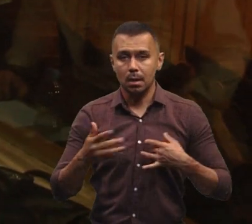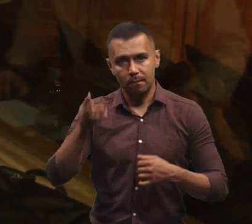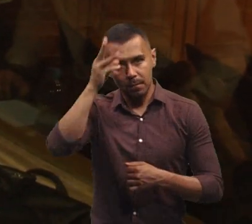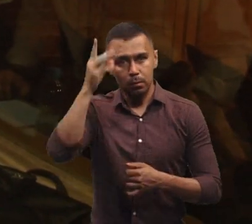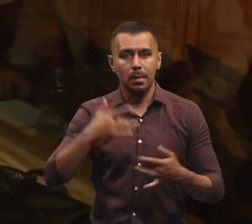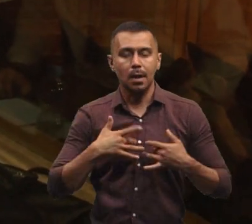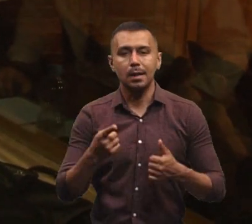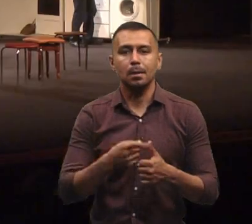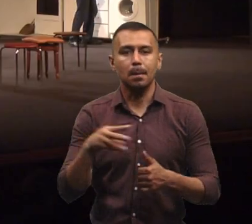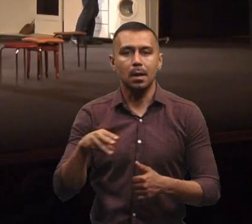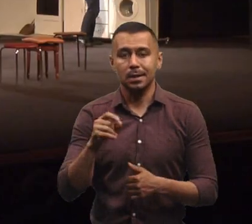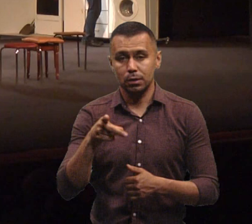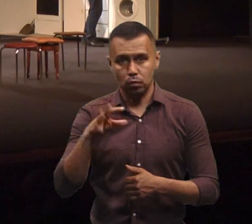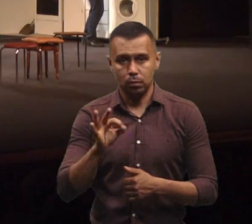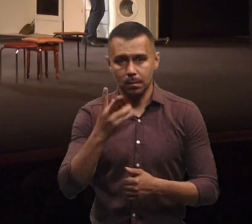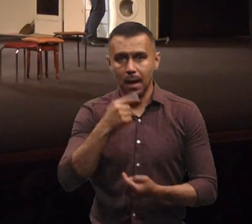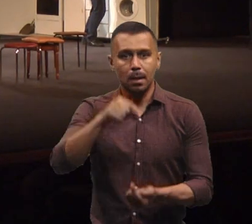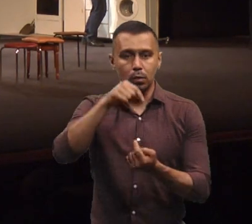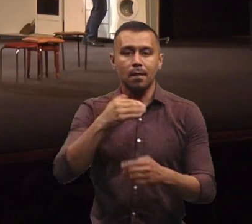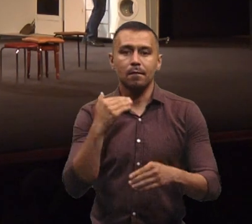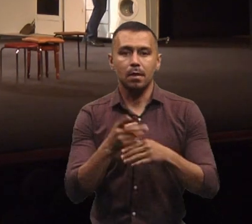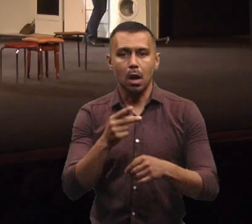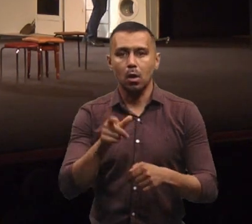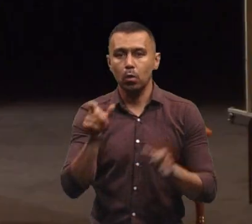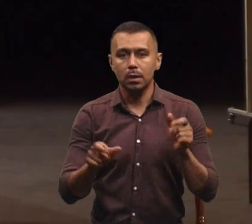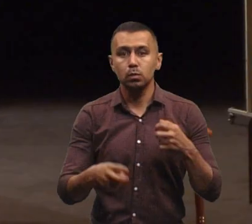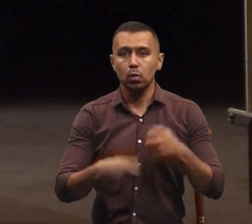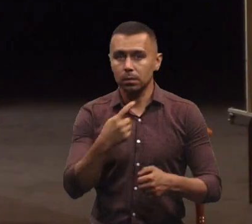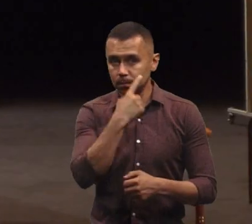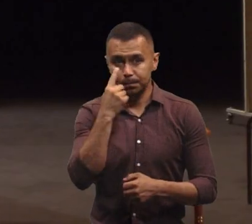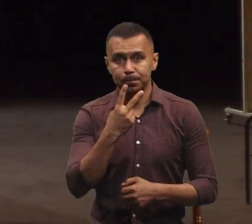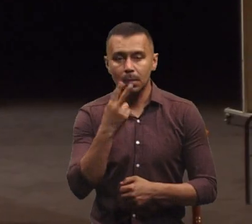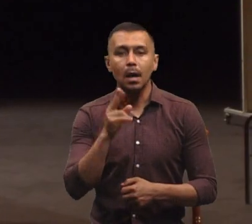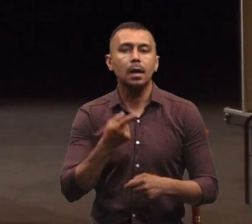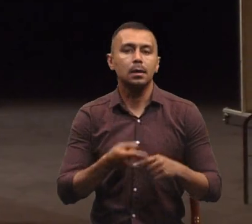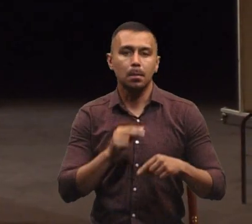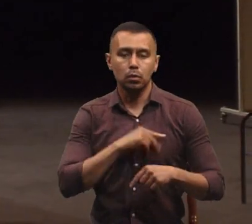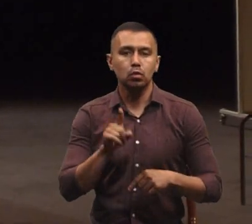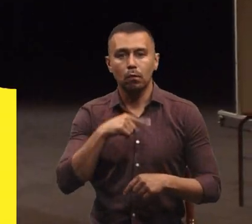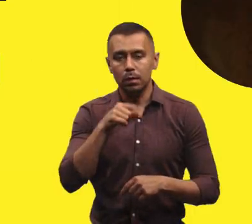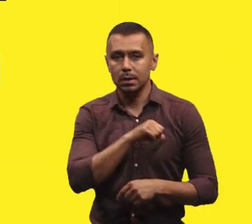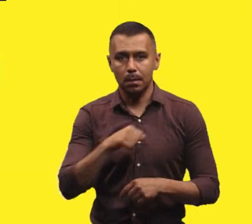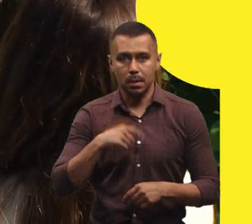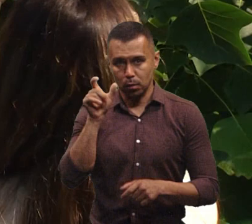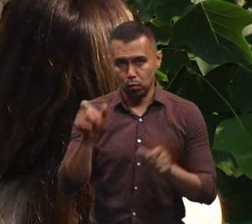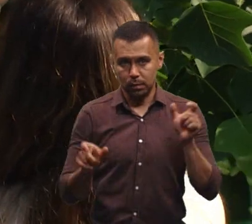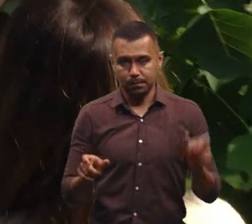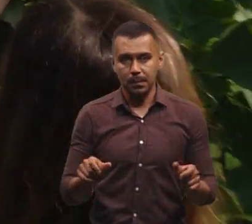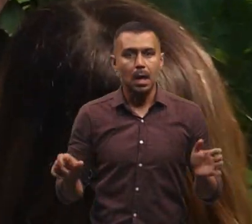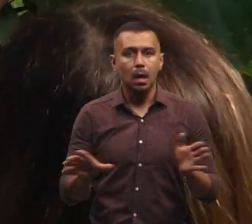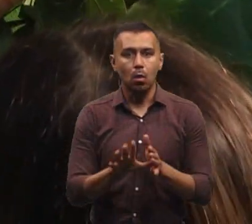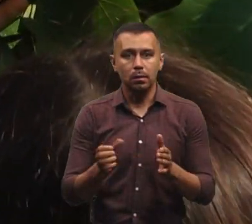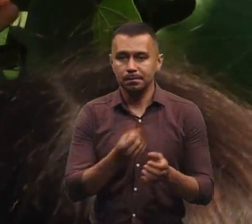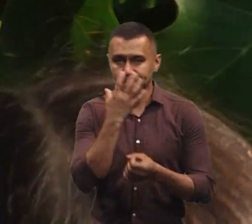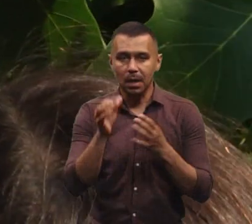Хмельницькому театрі імені Михайла Старицького адаптують вистави для людей з порушенням зору. Як це працює і що кажуть самі глядачі? Рекордний цвіт.